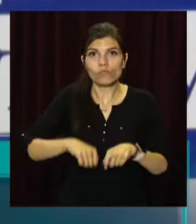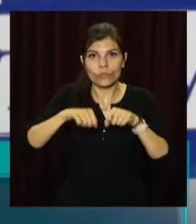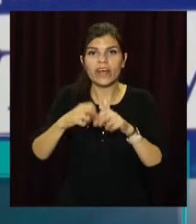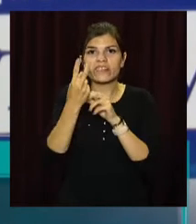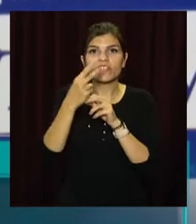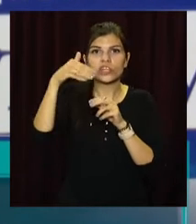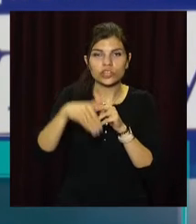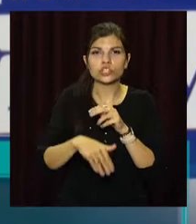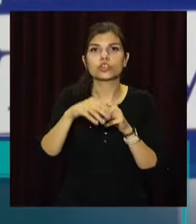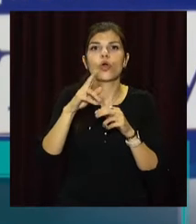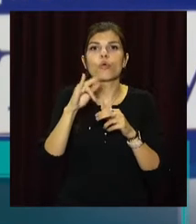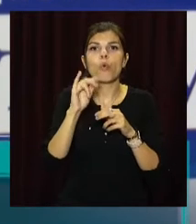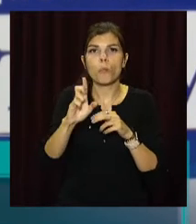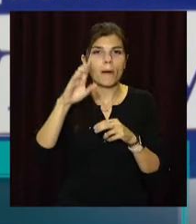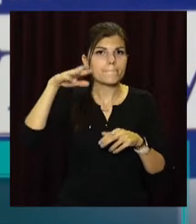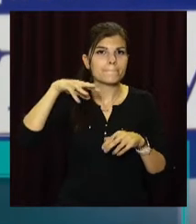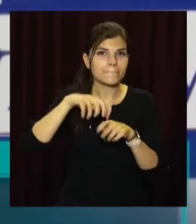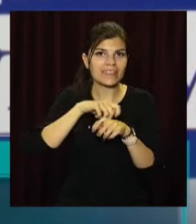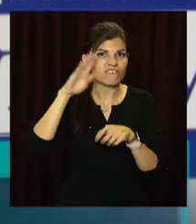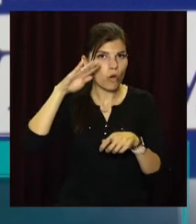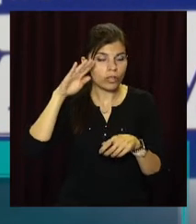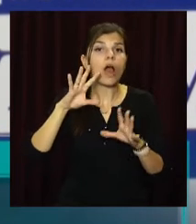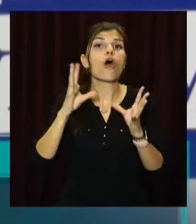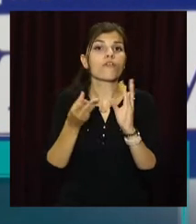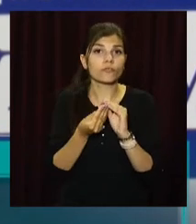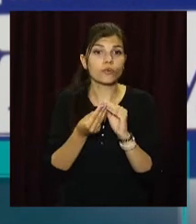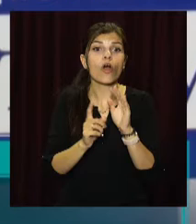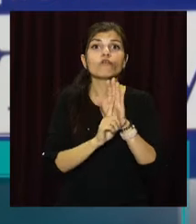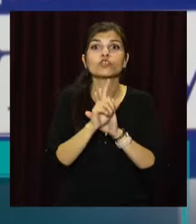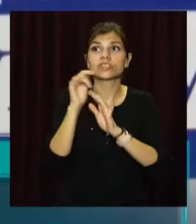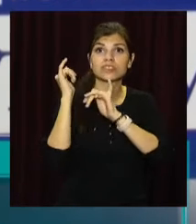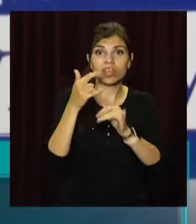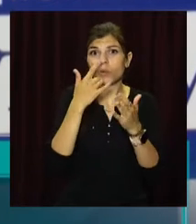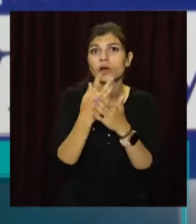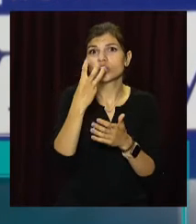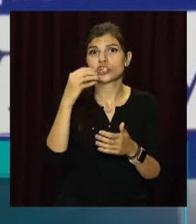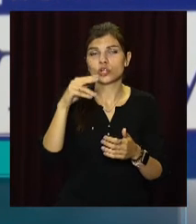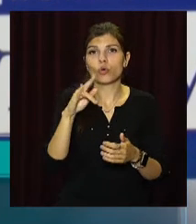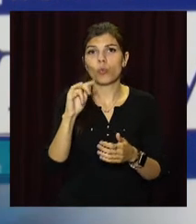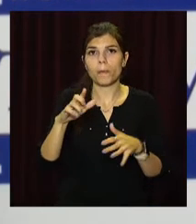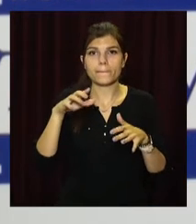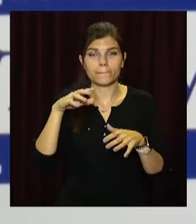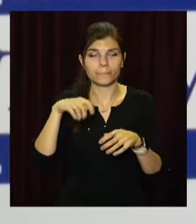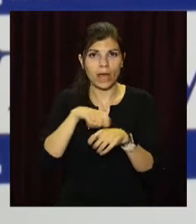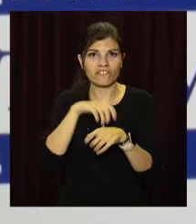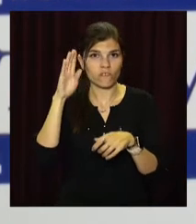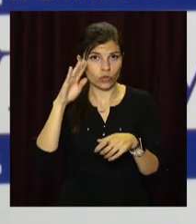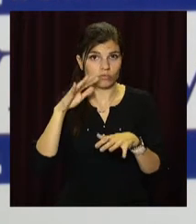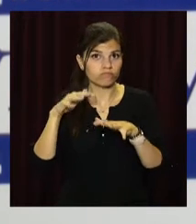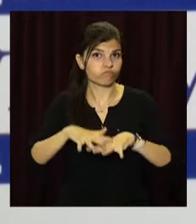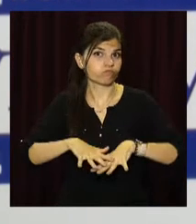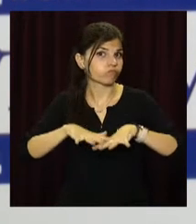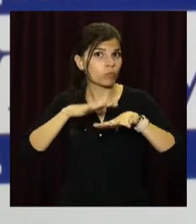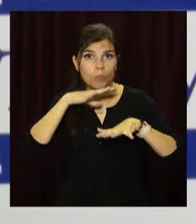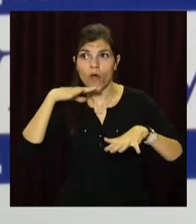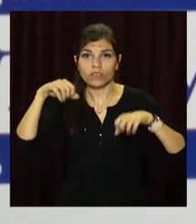12 тисяч кубічних метрів води, а загалом з початку негоди більше 300 тисяч кубічних метрів води. На